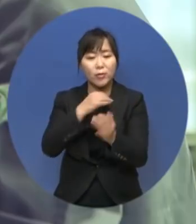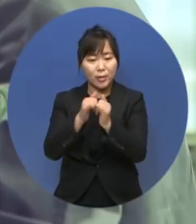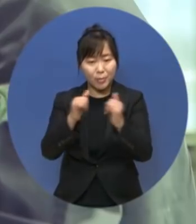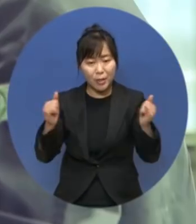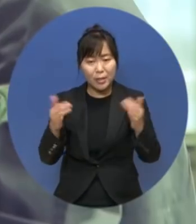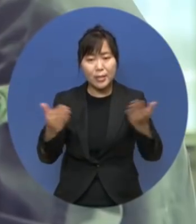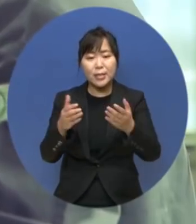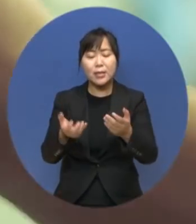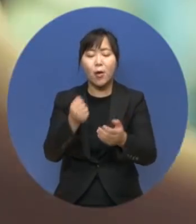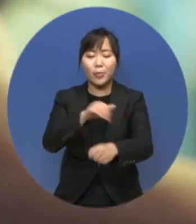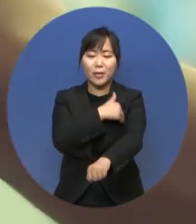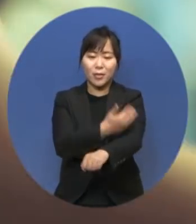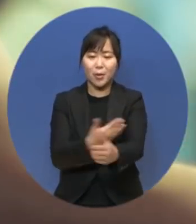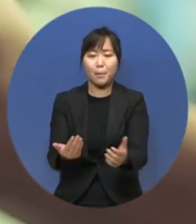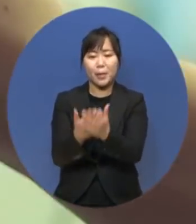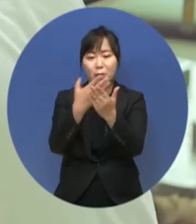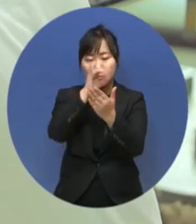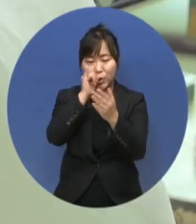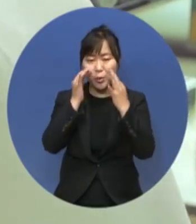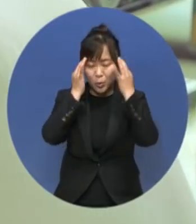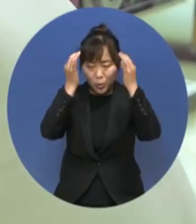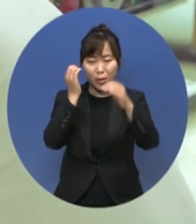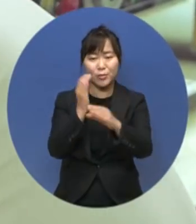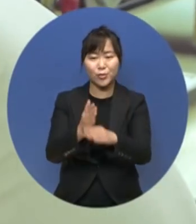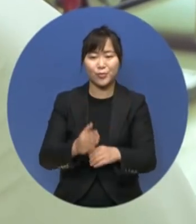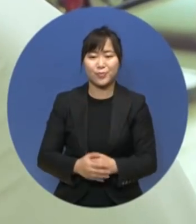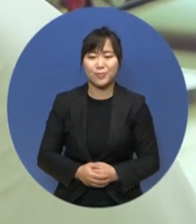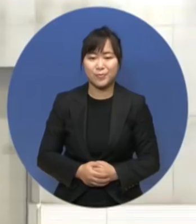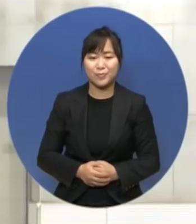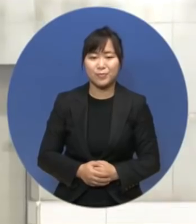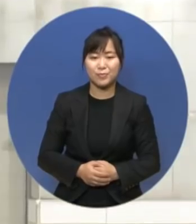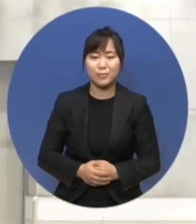직업 능력을 향상시킬 수 있도록 노력하고 있습니다.